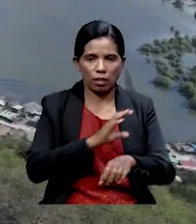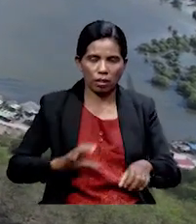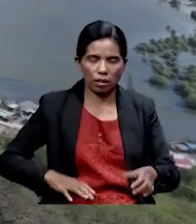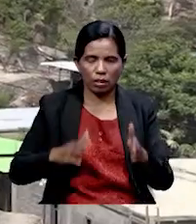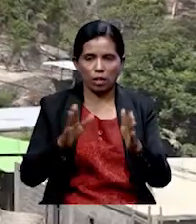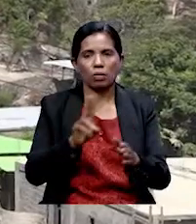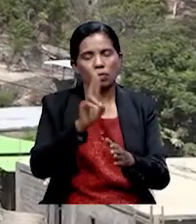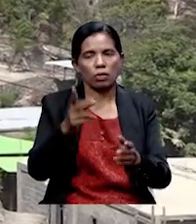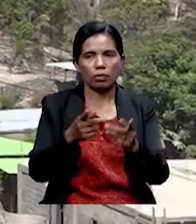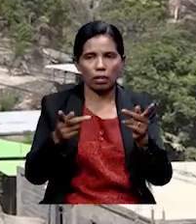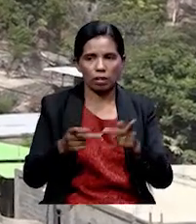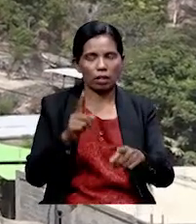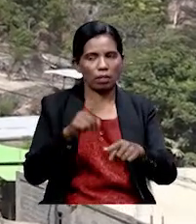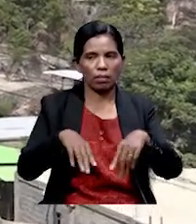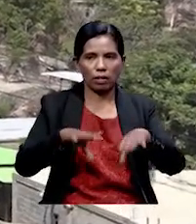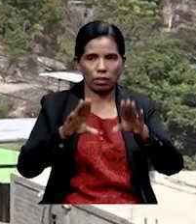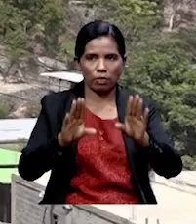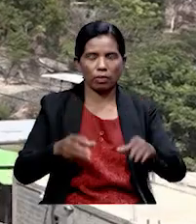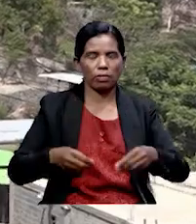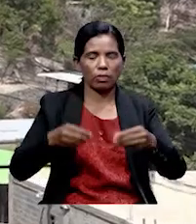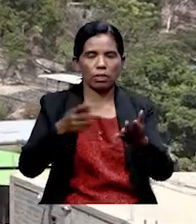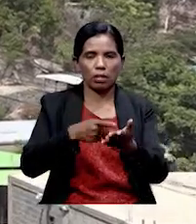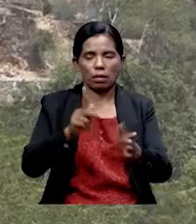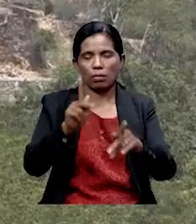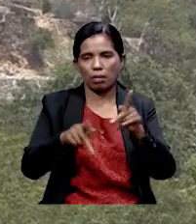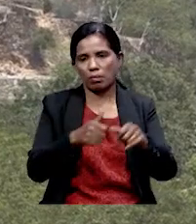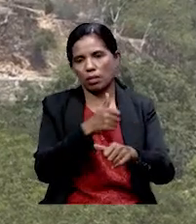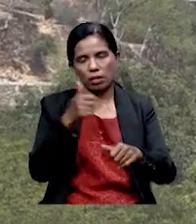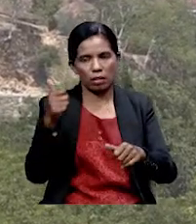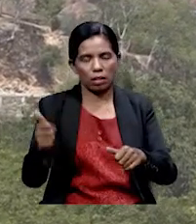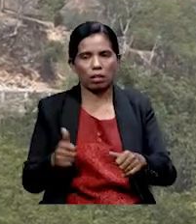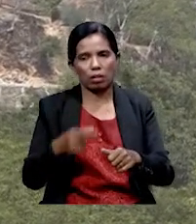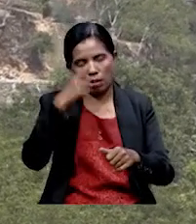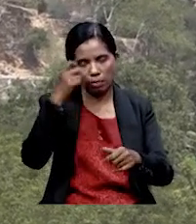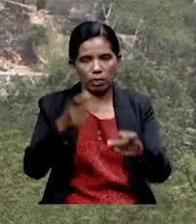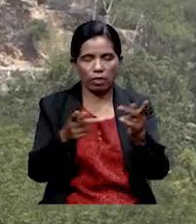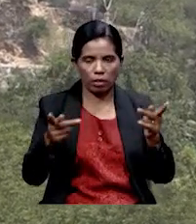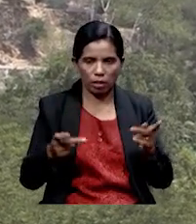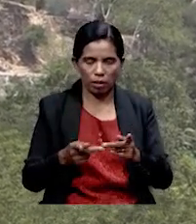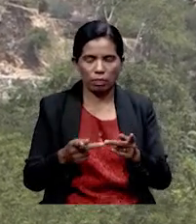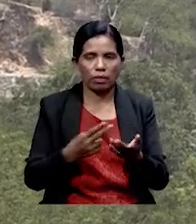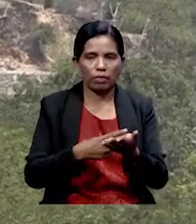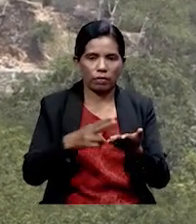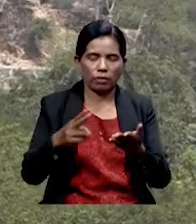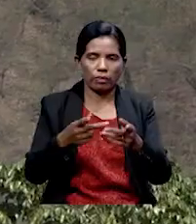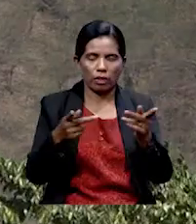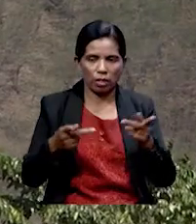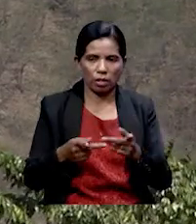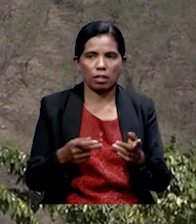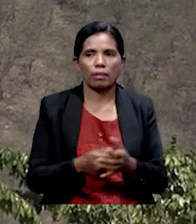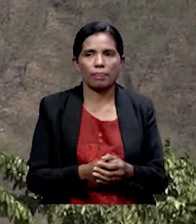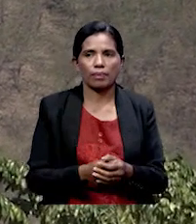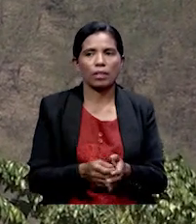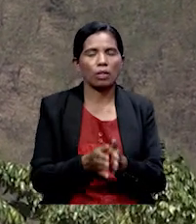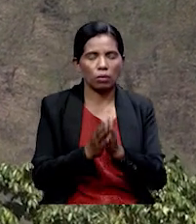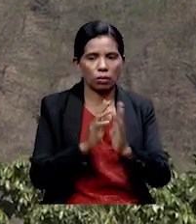fatin refere, atu labele faang, no fo aluga tamba ema seluk, tamba fatin refere, fatin santu. Alinde ne, amu parku mos